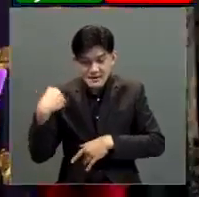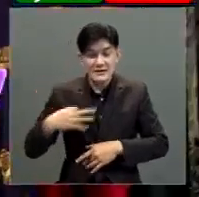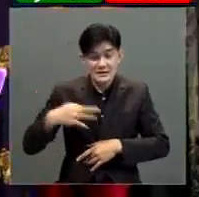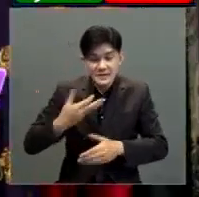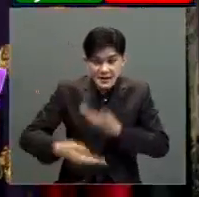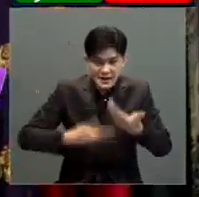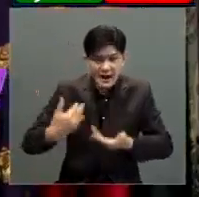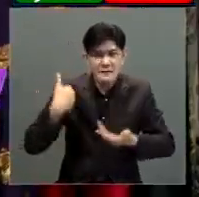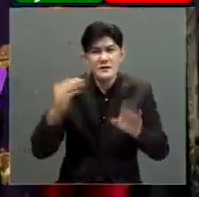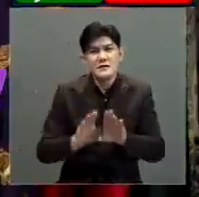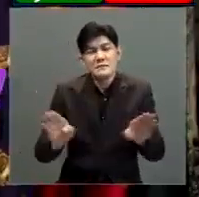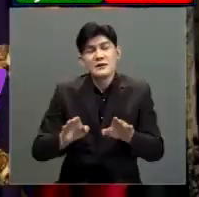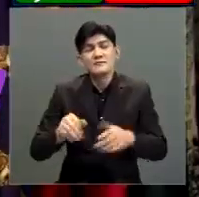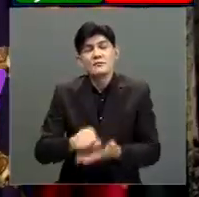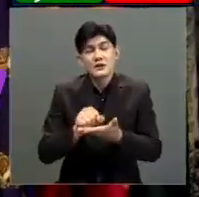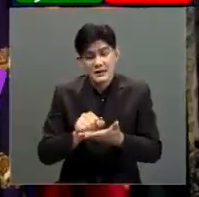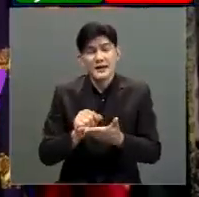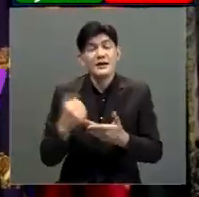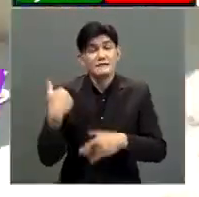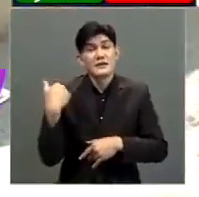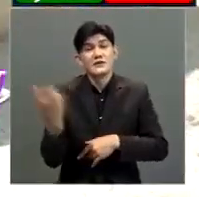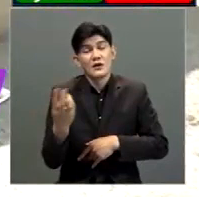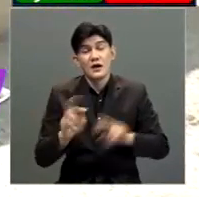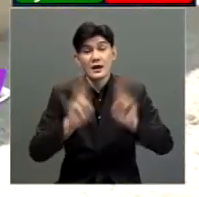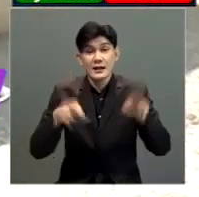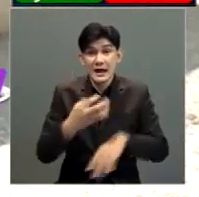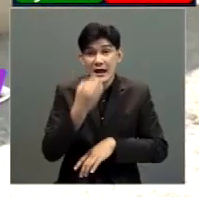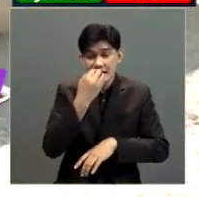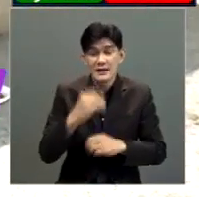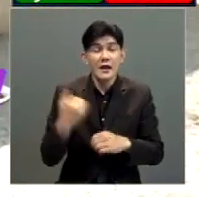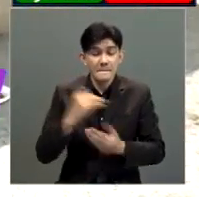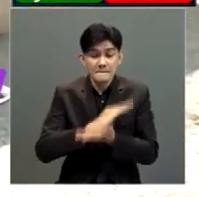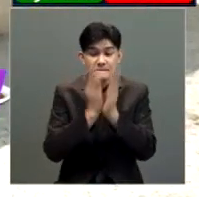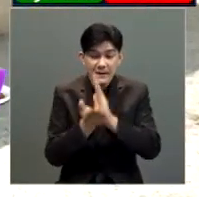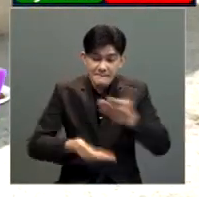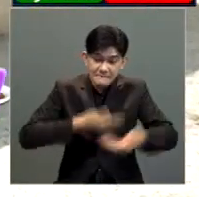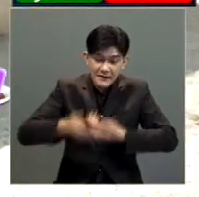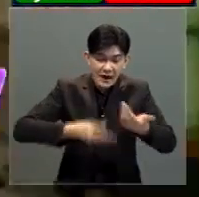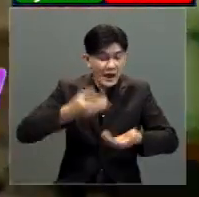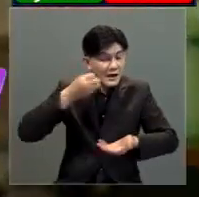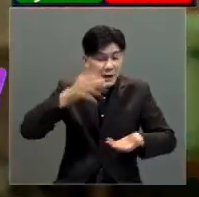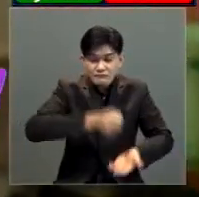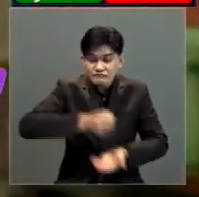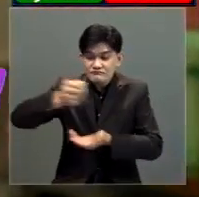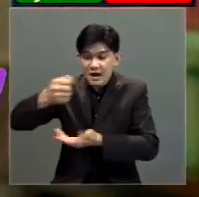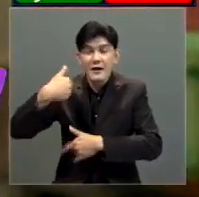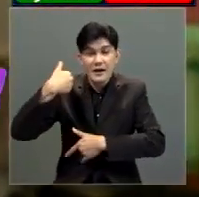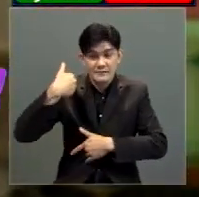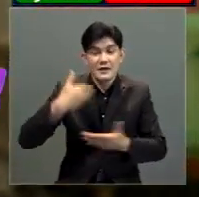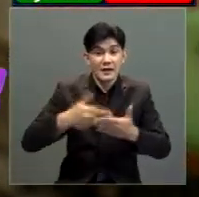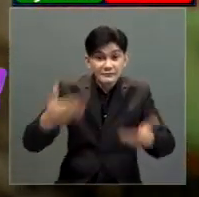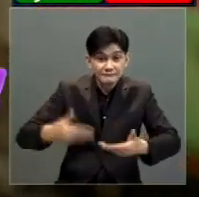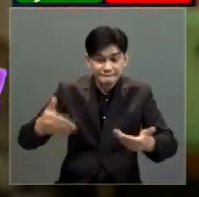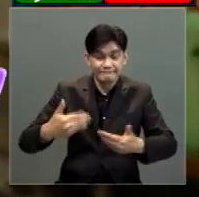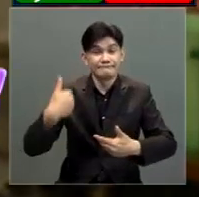เสื้อผ้าไม่กี่ร้านที่ยังเปิดให้บริการอยู่รวมถึงร้านอาหารที่ก็ต้องปรับตัวหันมาขายแบบห่อกลับไปทานที่บ้านเพื่อให้มีรายได้เ